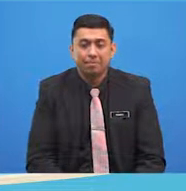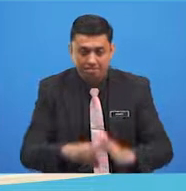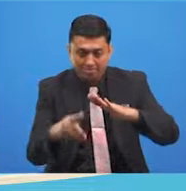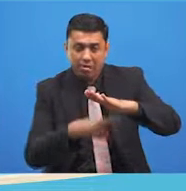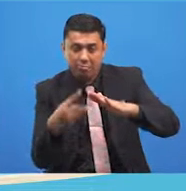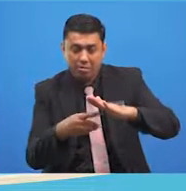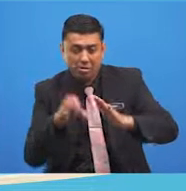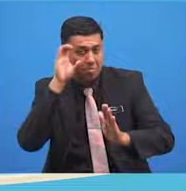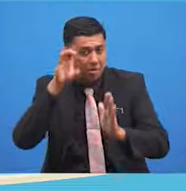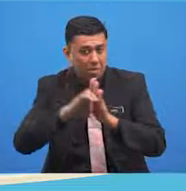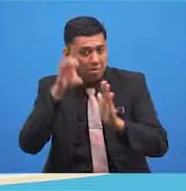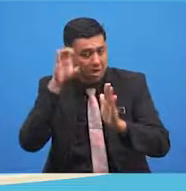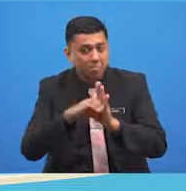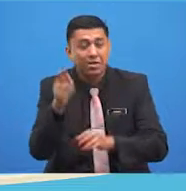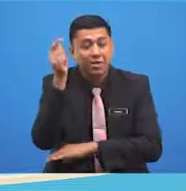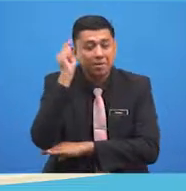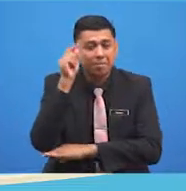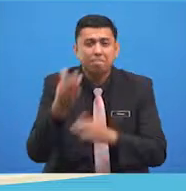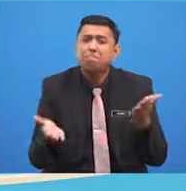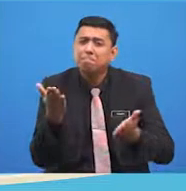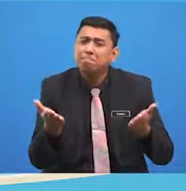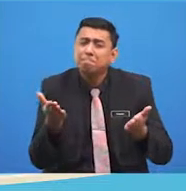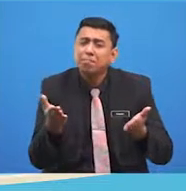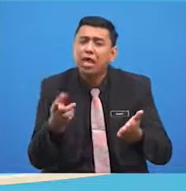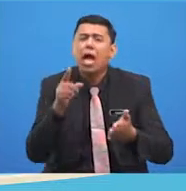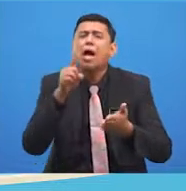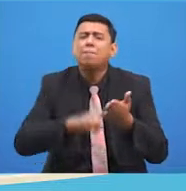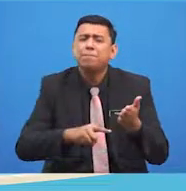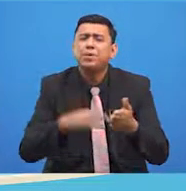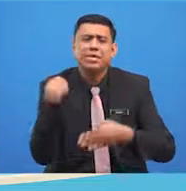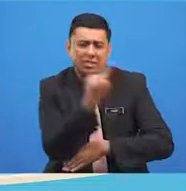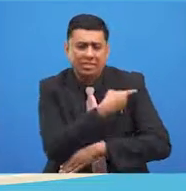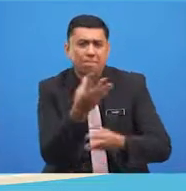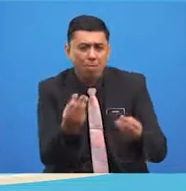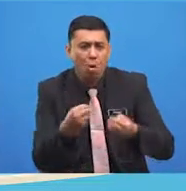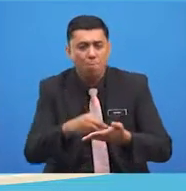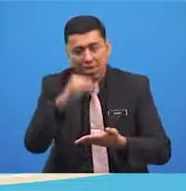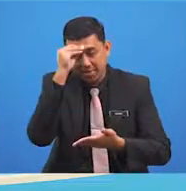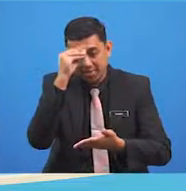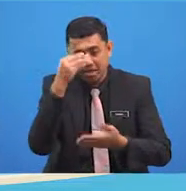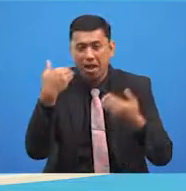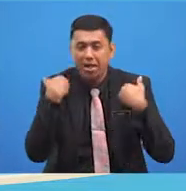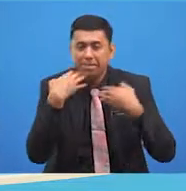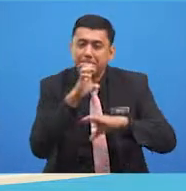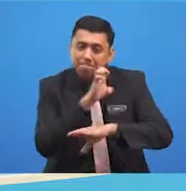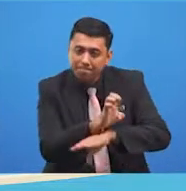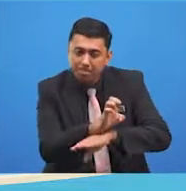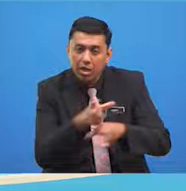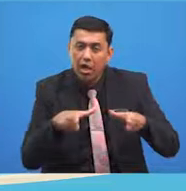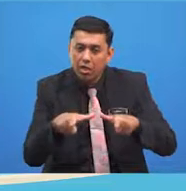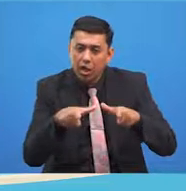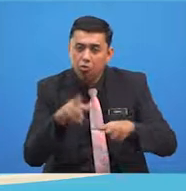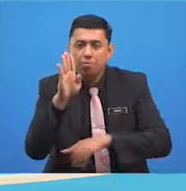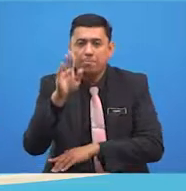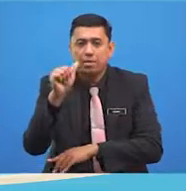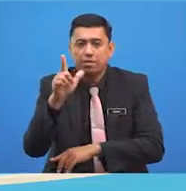Berdasarkan gambar-gambar berikut, agak-agaknya kita nak belajar apa ya hari ini? Ada gambar emas, kayu